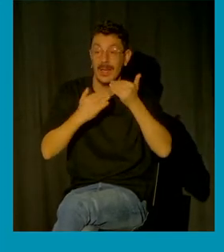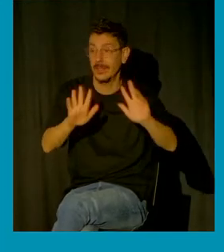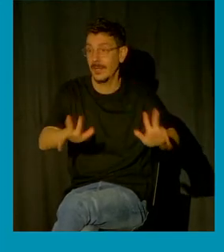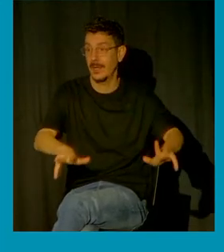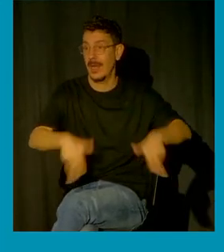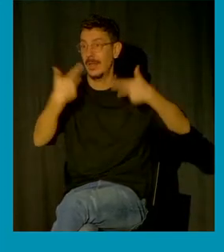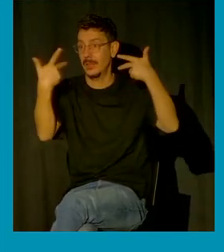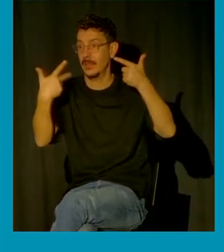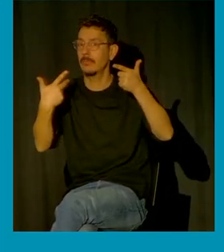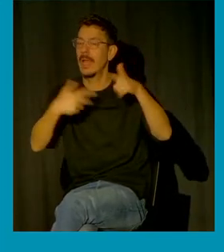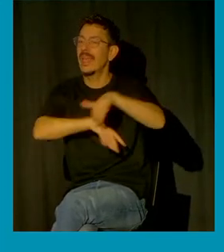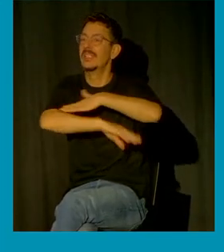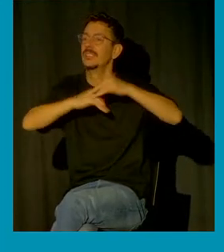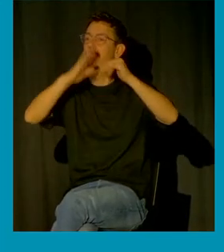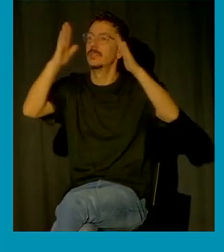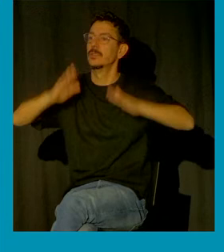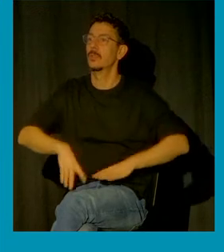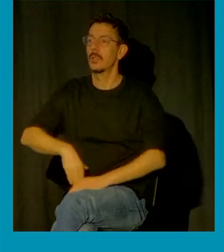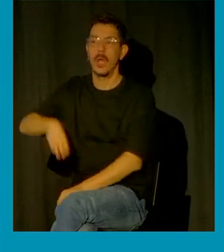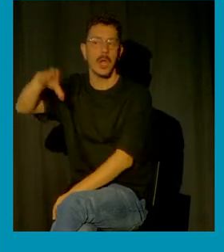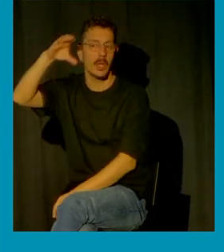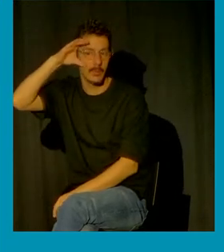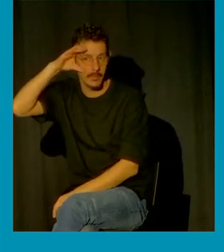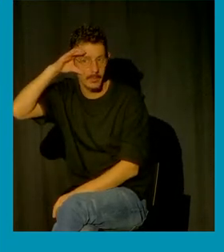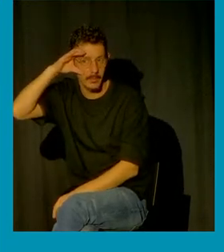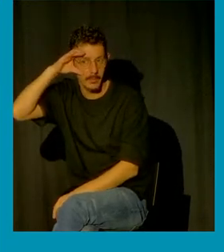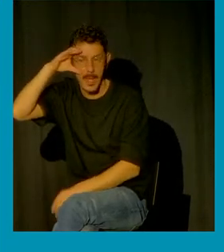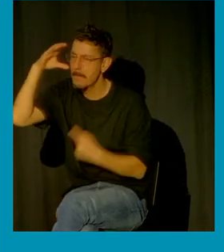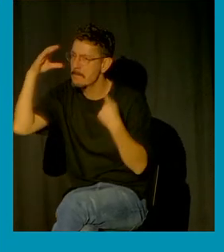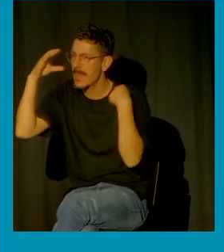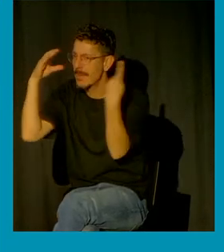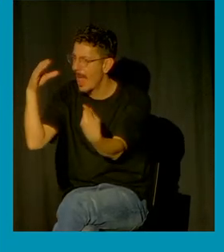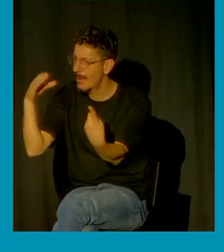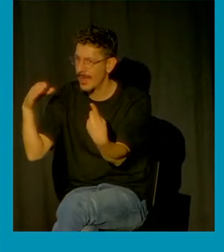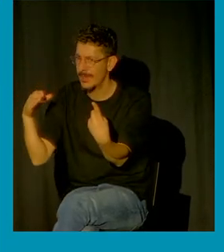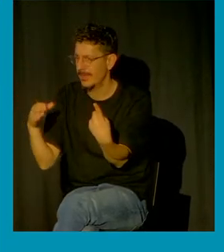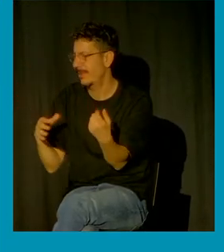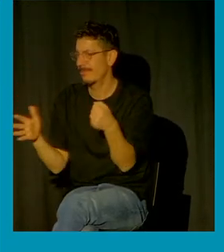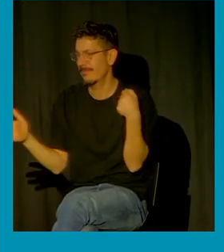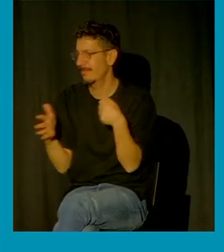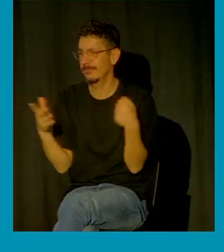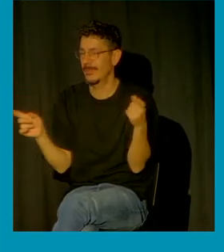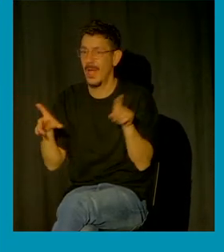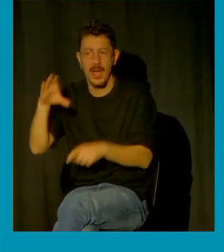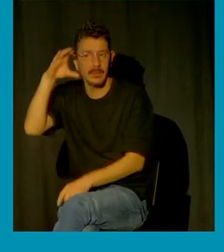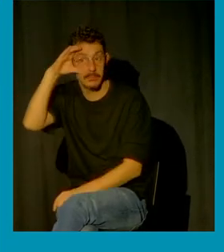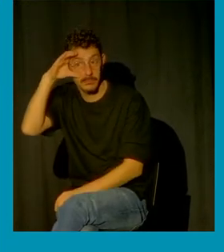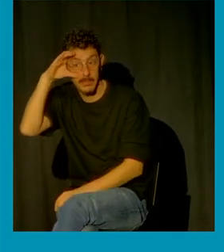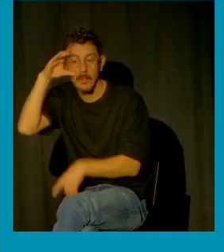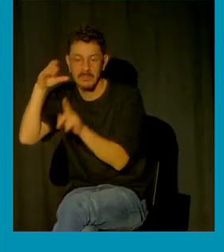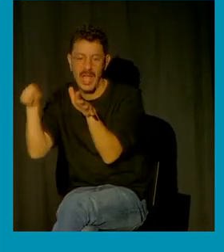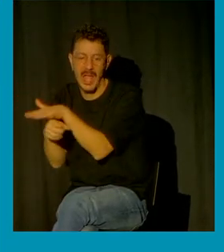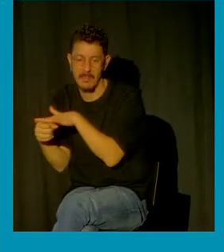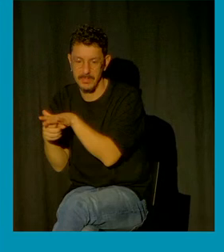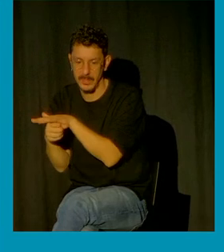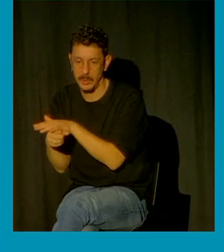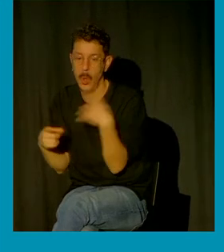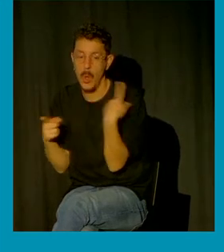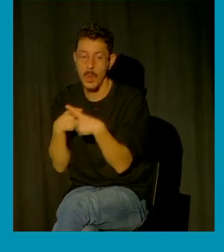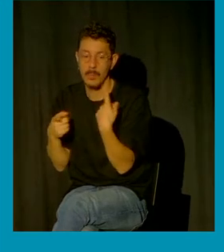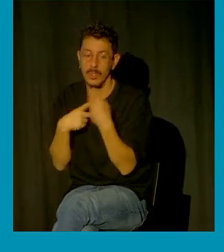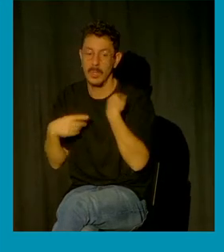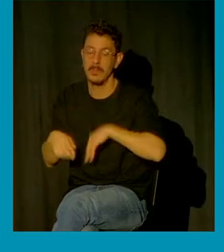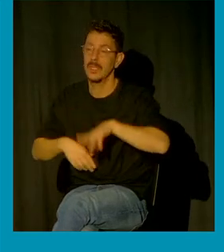que les institucions ens estiguin escoltant més que mai almenys en aquest àmbit perquè són conscients que aquesta creació de